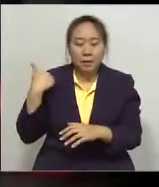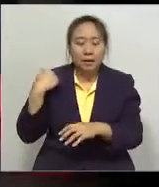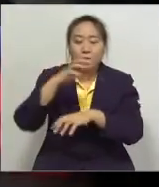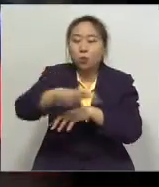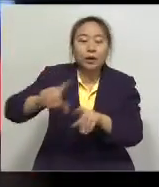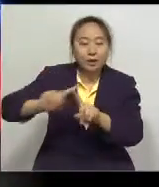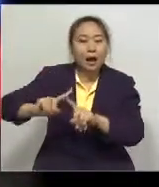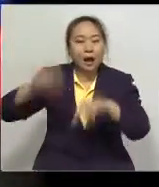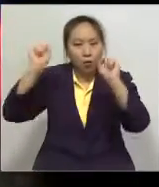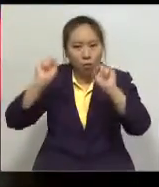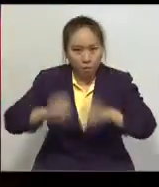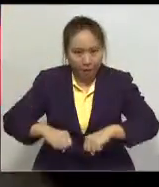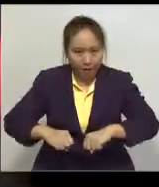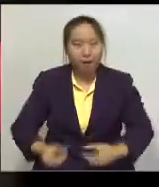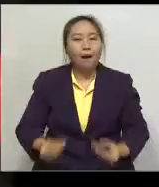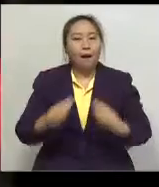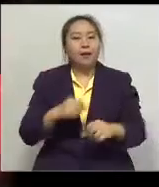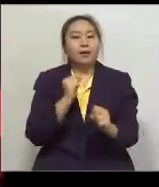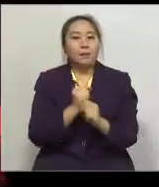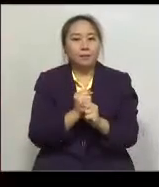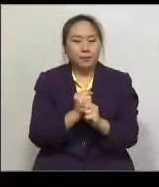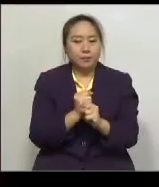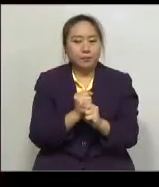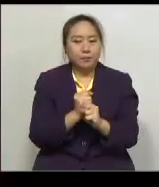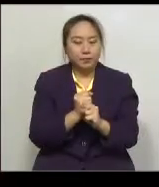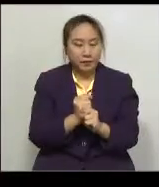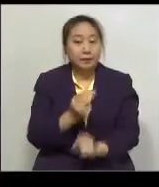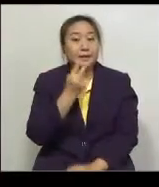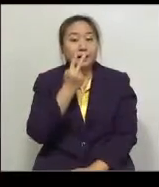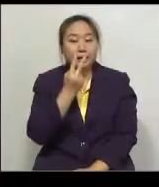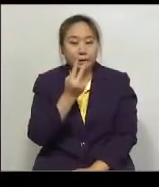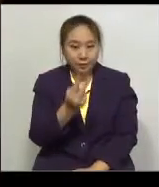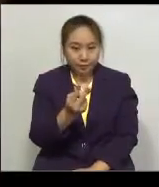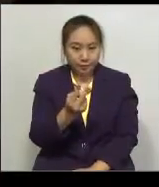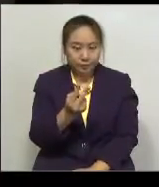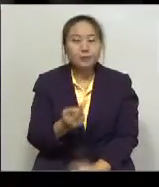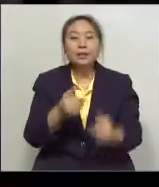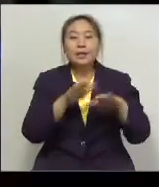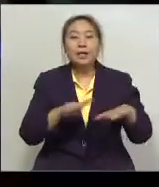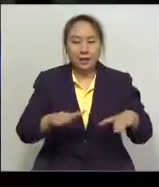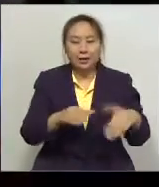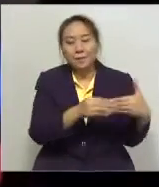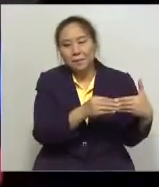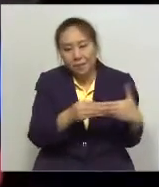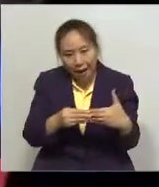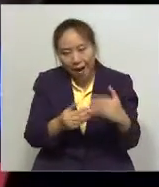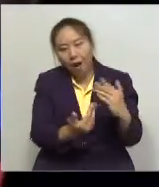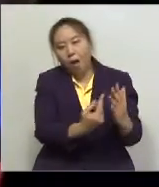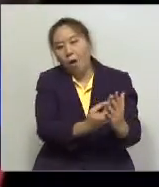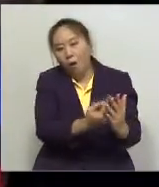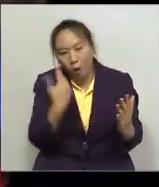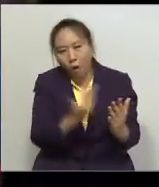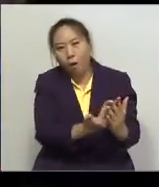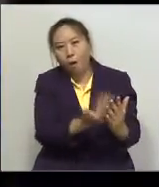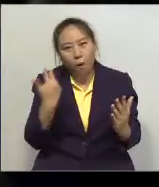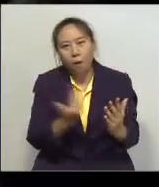ะครับก็ให้มีการปฏิบัติก็อย่างที่เห็นสุดท้ายเราก็นำน้องๆออกมาได้ครบน